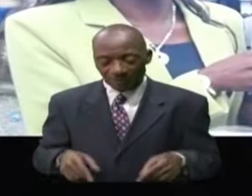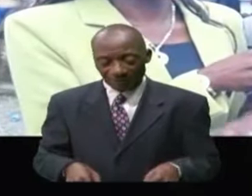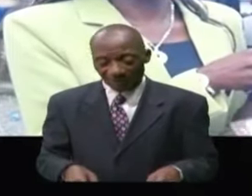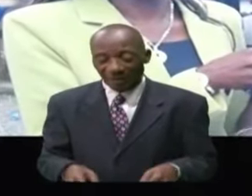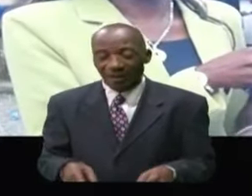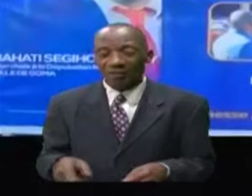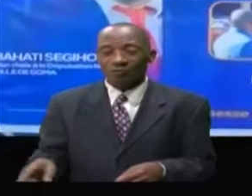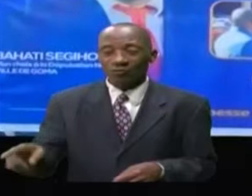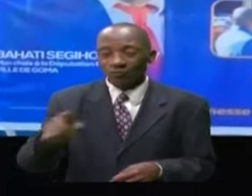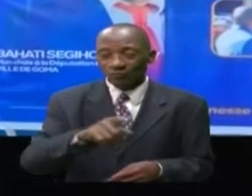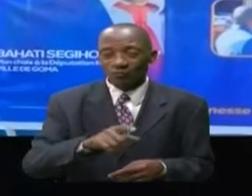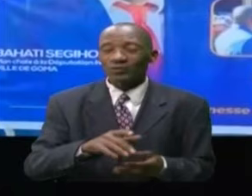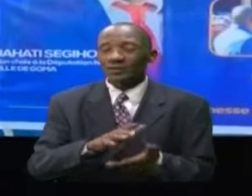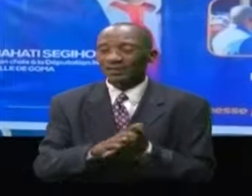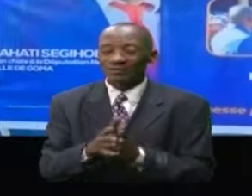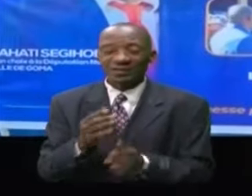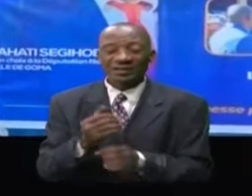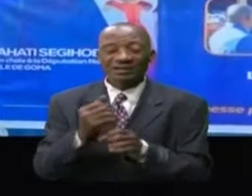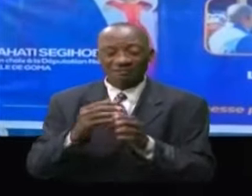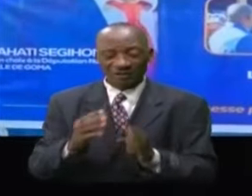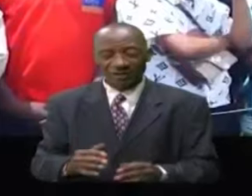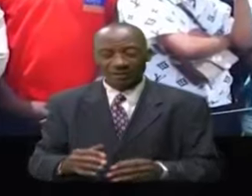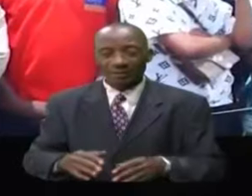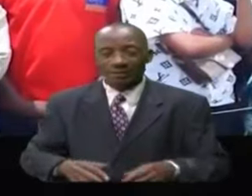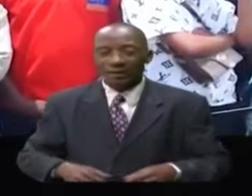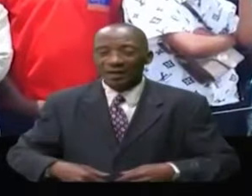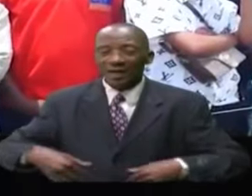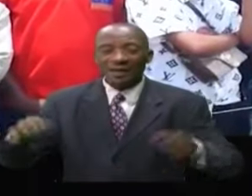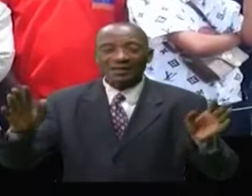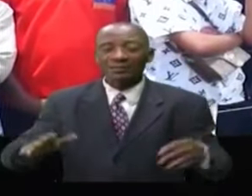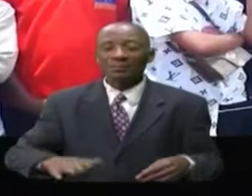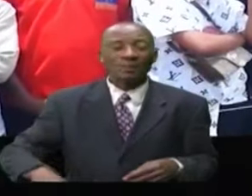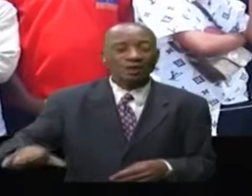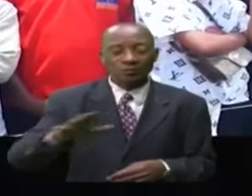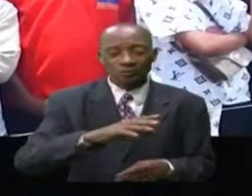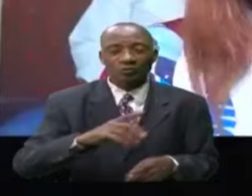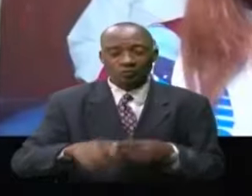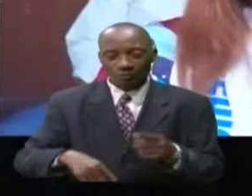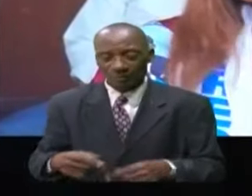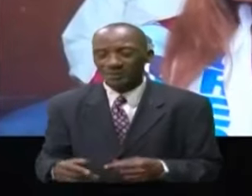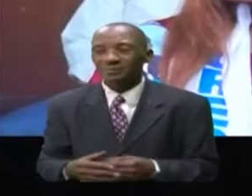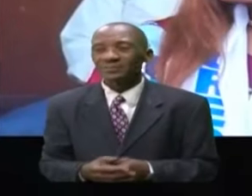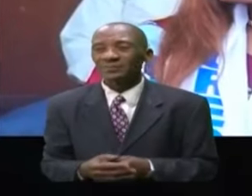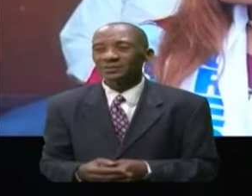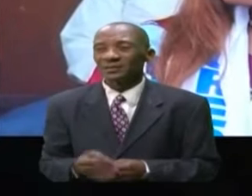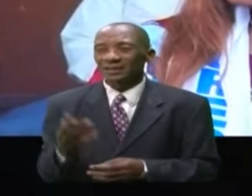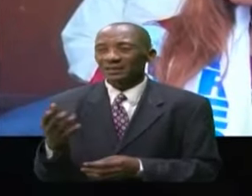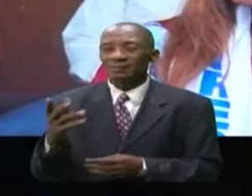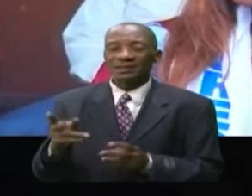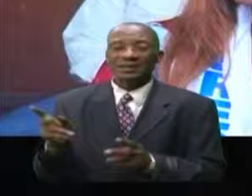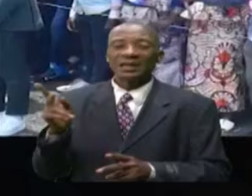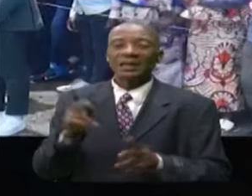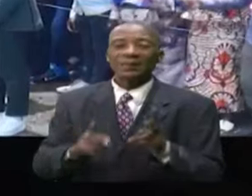nos métiers. A noter que la Fondation Rémi Seguiobé invite la population à l'autoprise en charge, raison pour laquelle le directeur